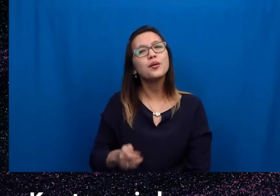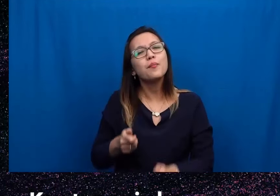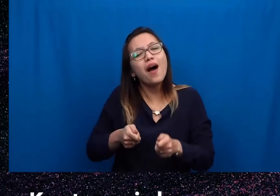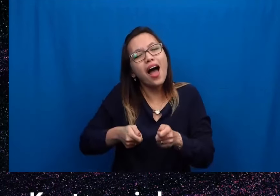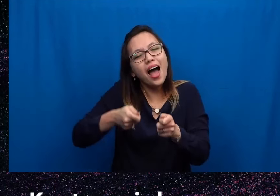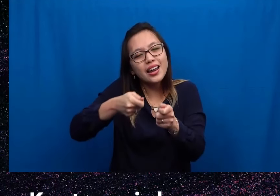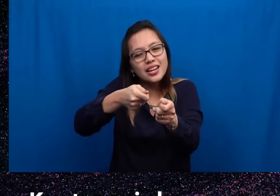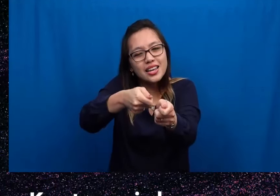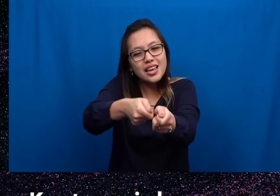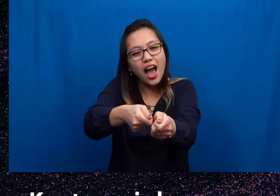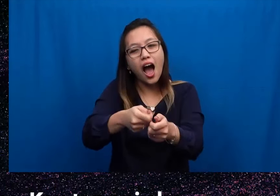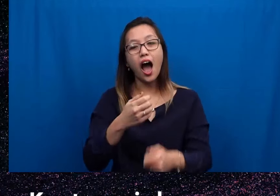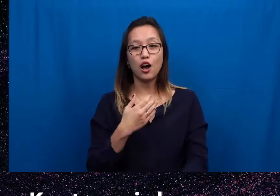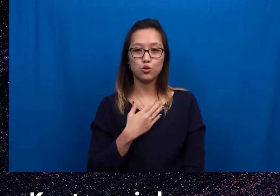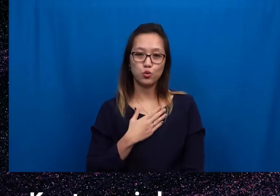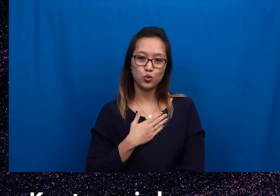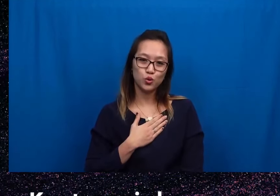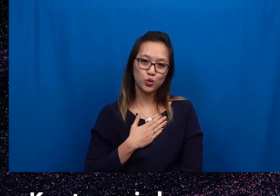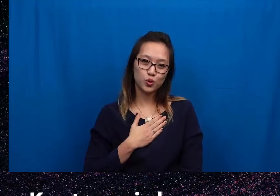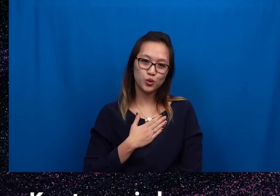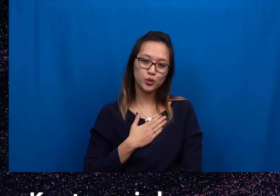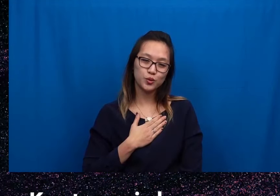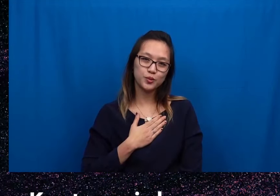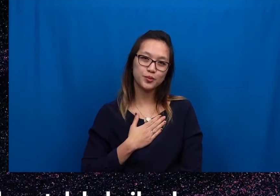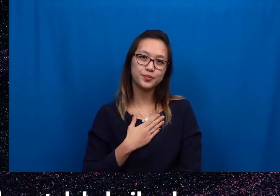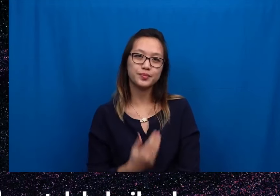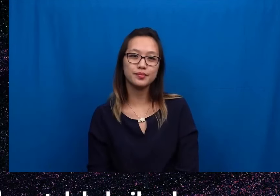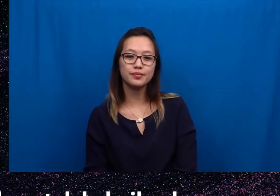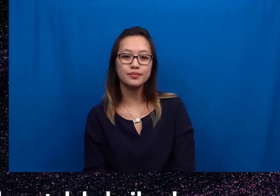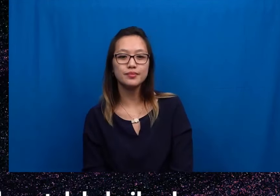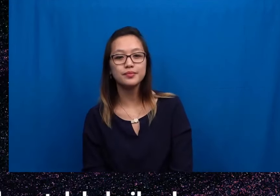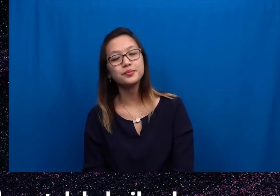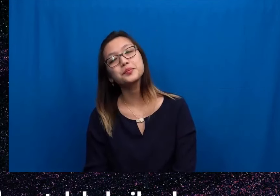Kau temani aku,